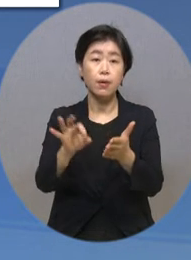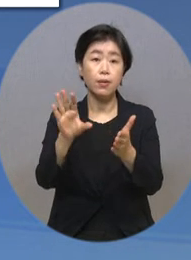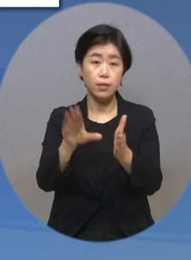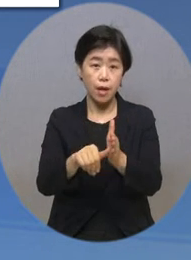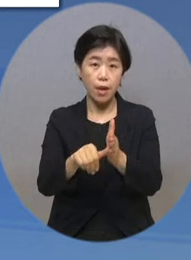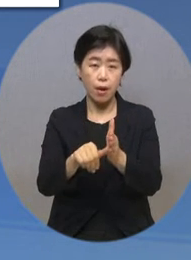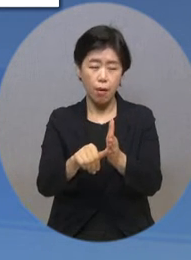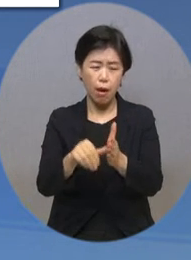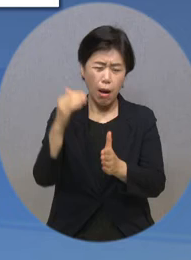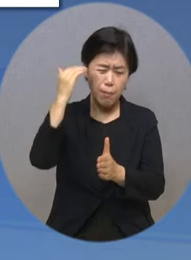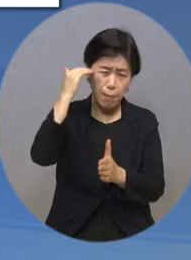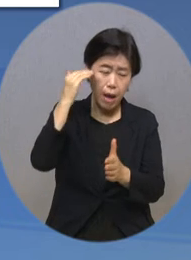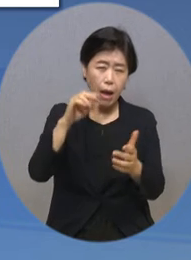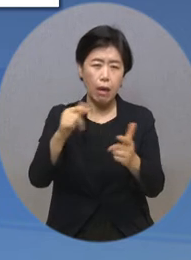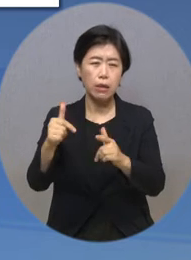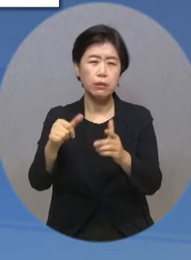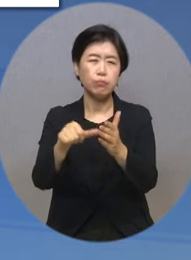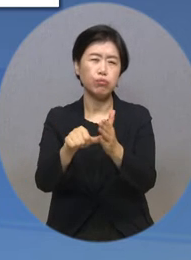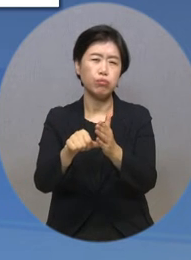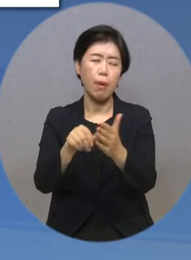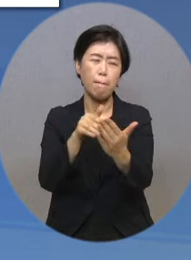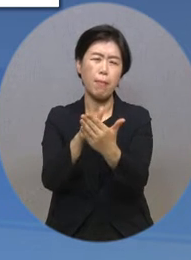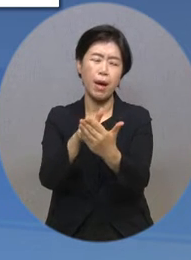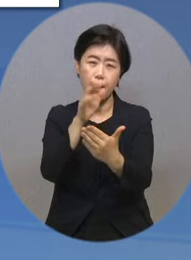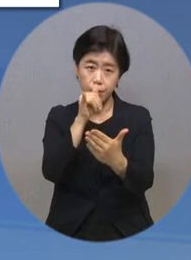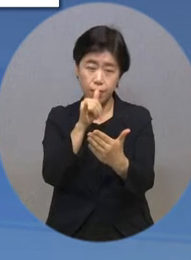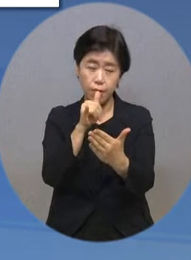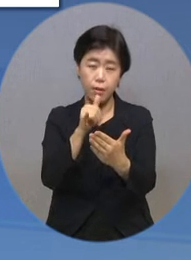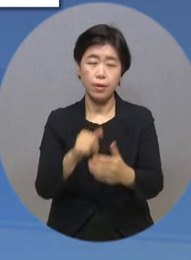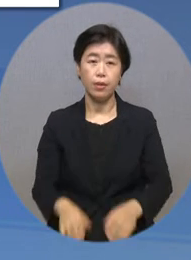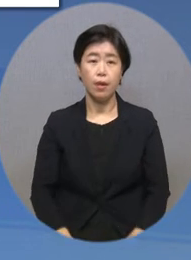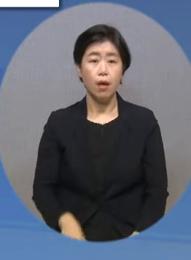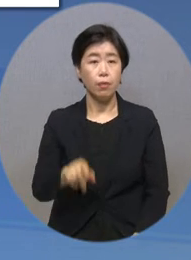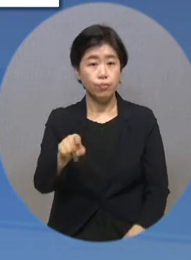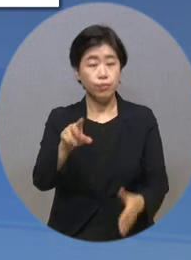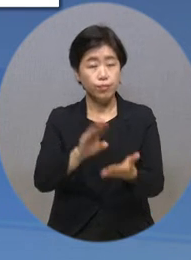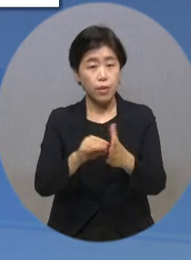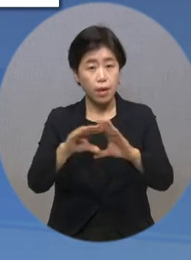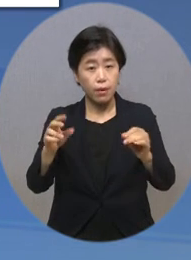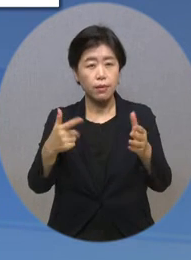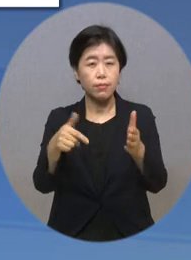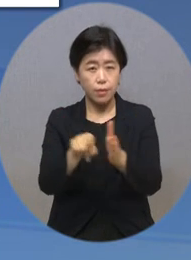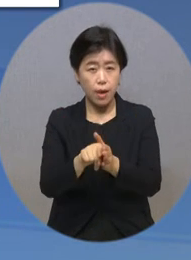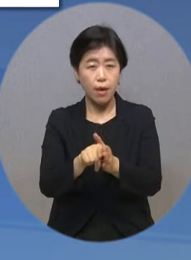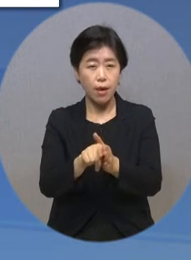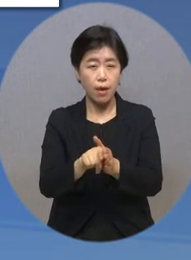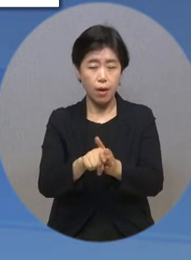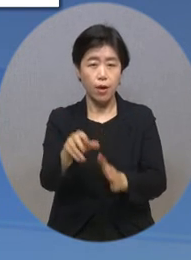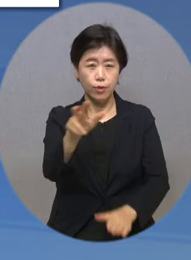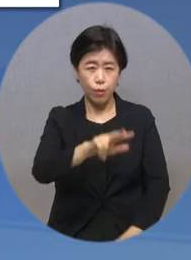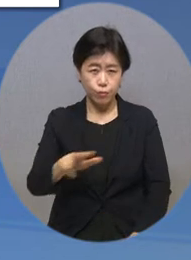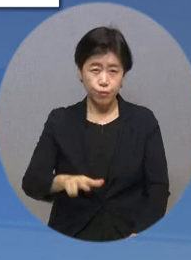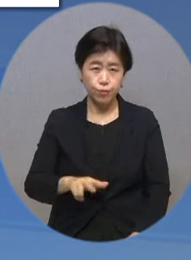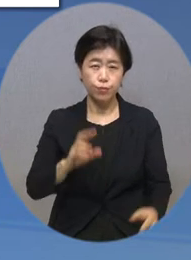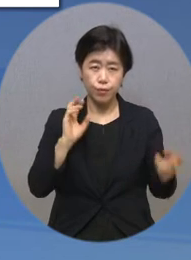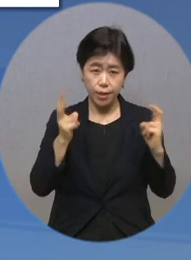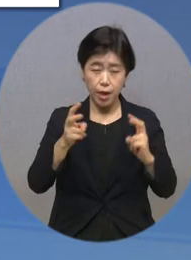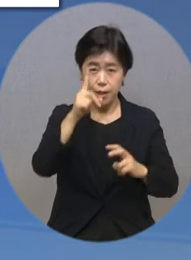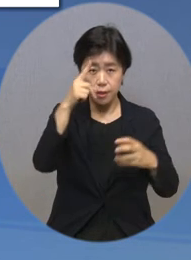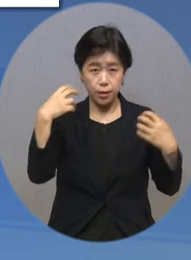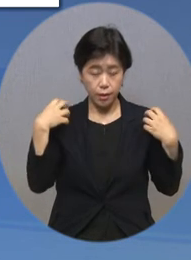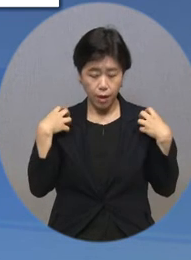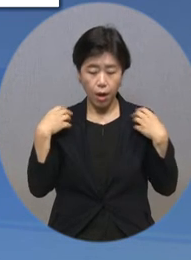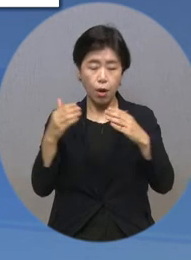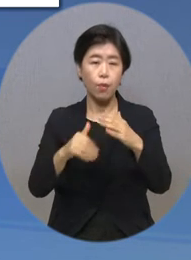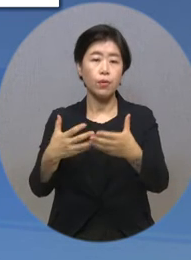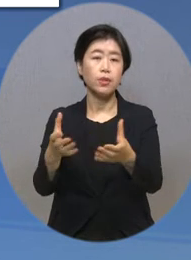들어가기 어렵다는 문제의식에서 시작됐습니다. 공단이 이런 상황을 개선하기 위해 전국 기업과 지자체, 공공기관